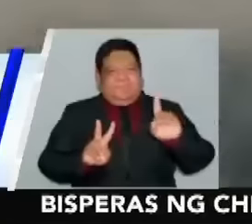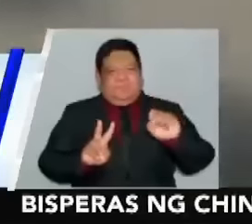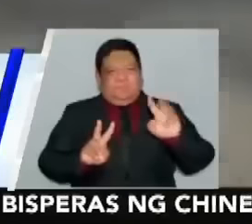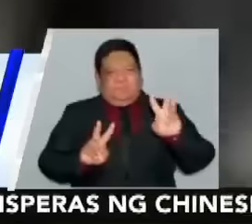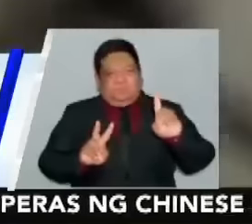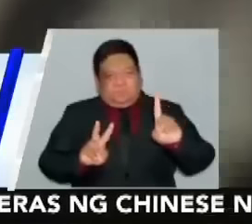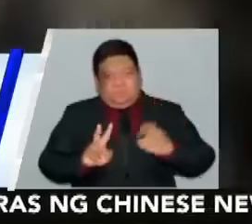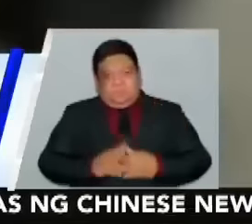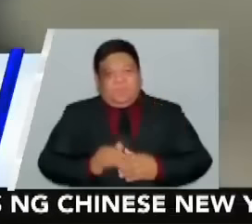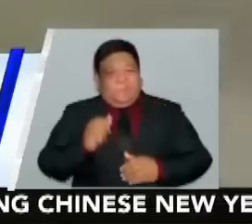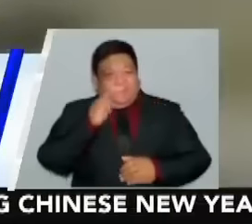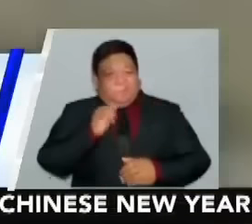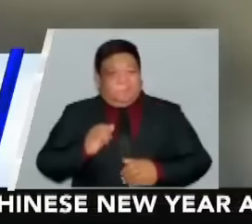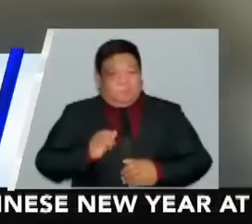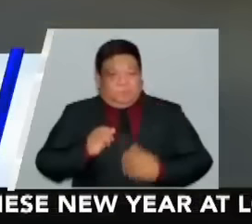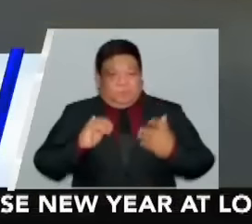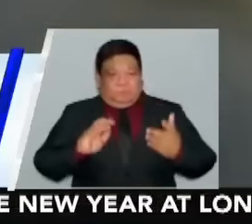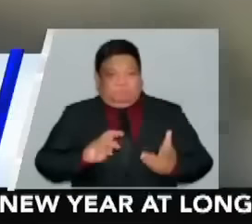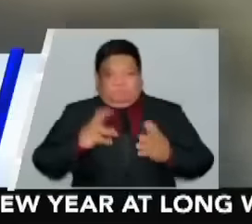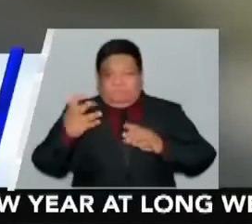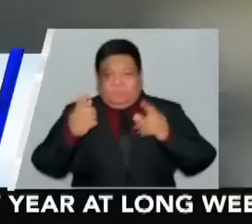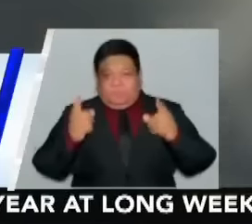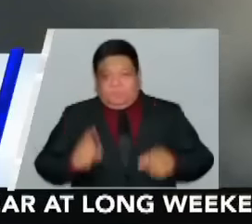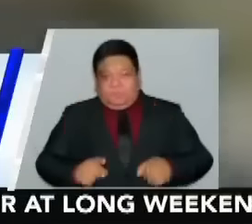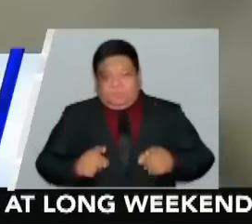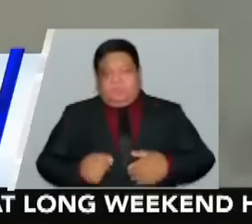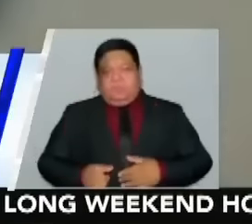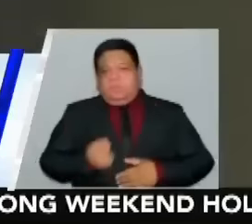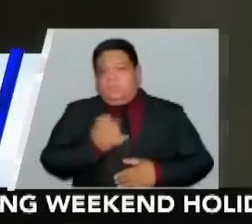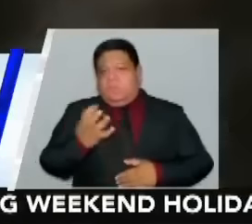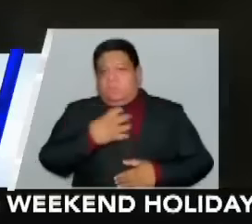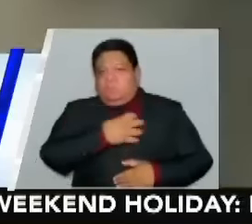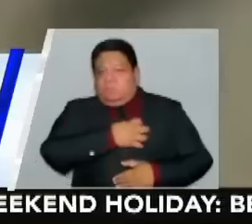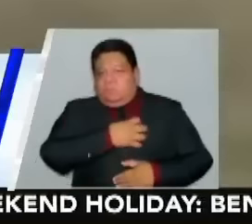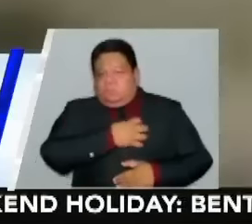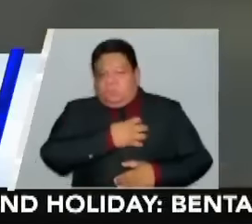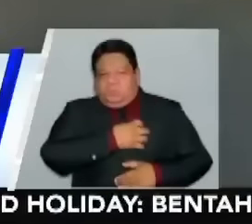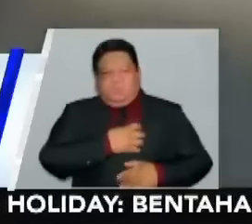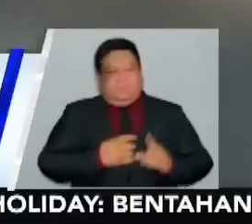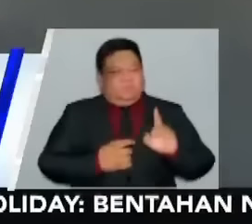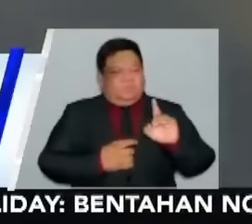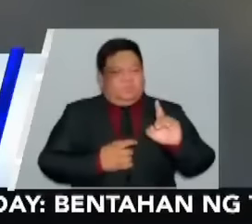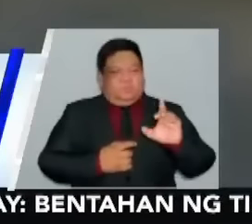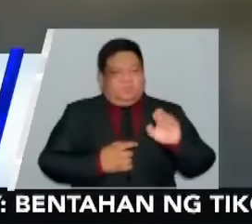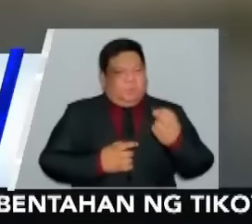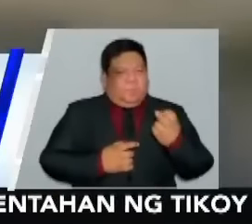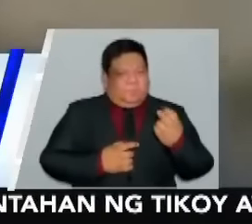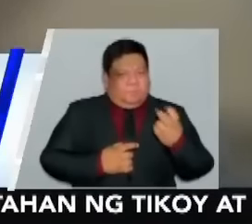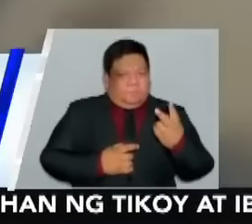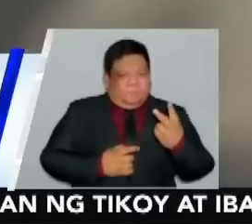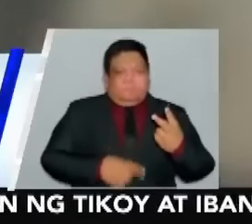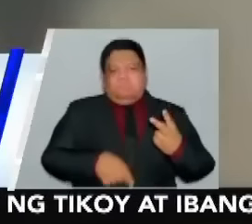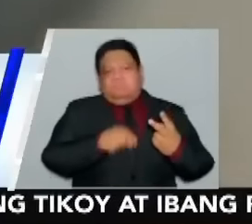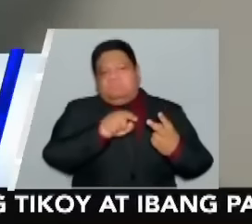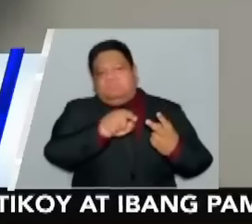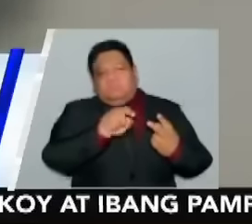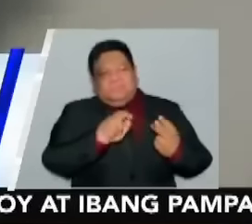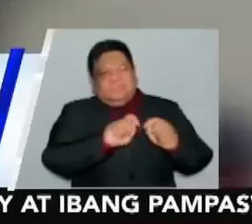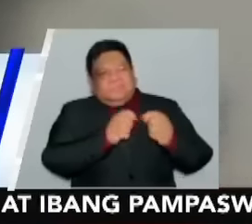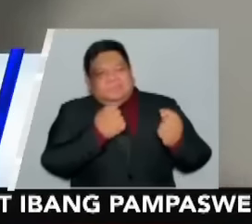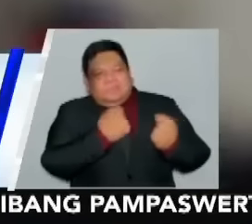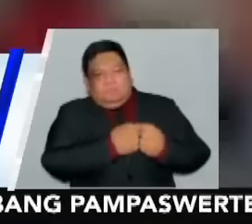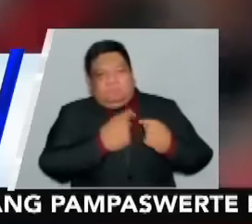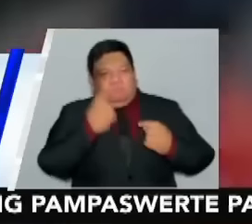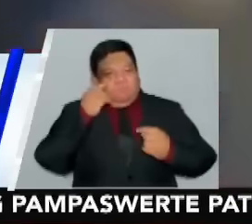nasa isang dosen ng polis at 10 miyembro ng demolition team ang sugatan. Sa kabila ng nangyari, maximum tolerance pa rin daw